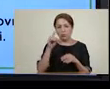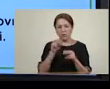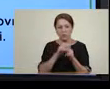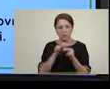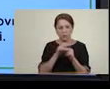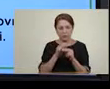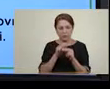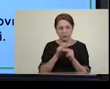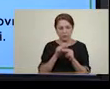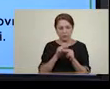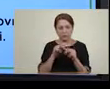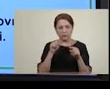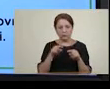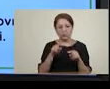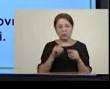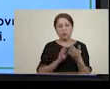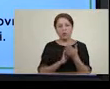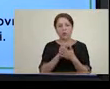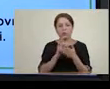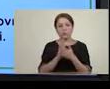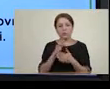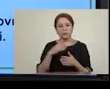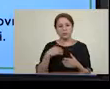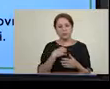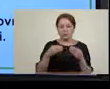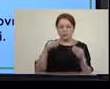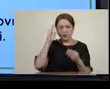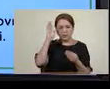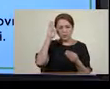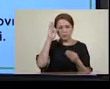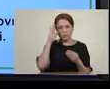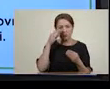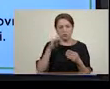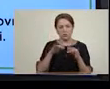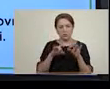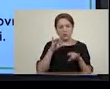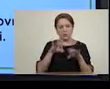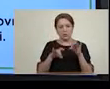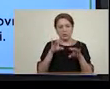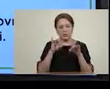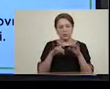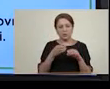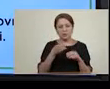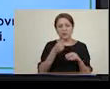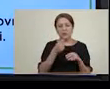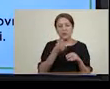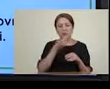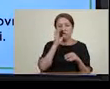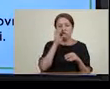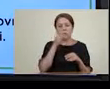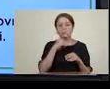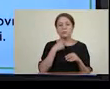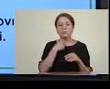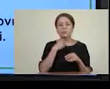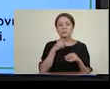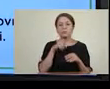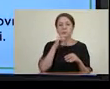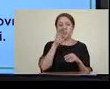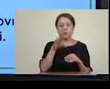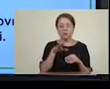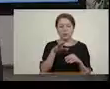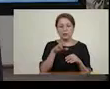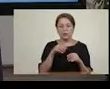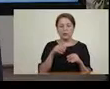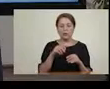ham bu o'simlik muhim ahamiyatga ega hisoblanadi. Eritmasi bilan og'iz chayilganda tomoq og'rig'ini oldini olish